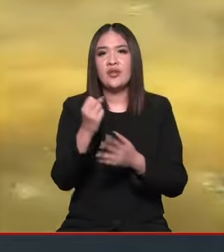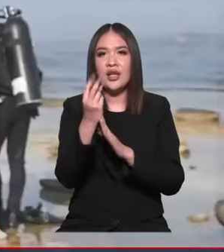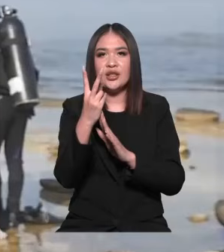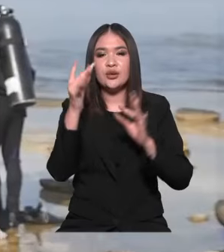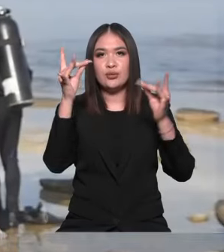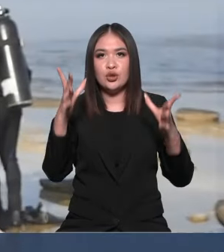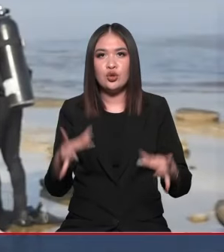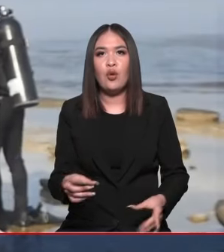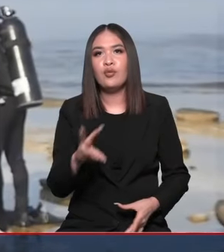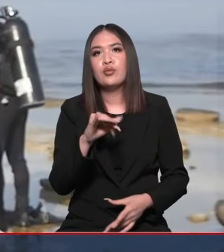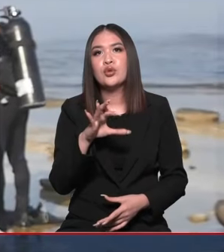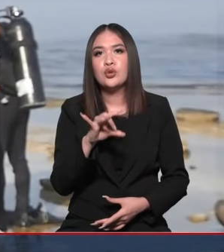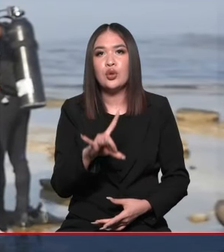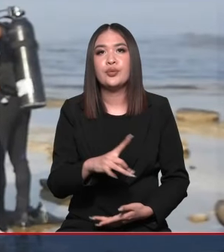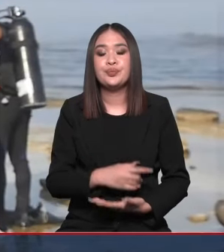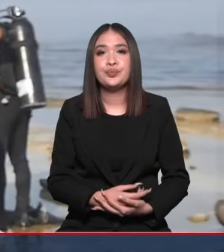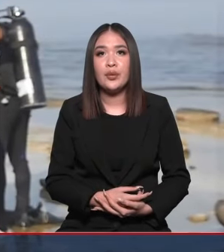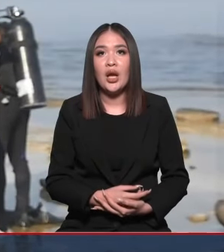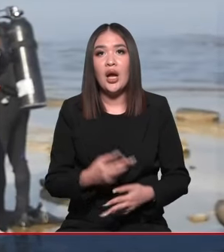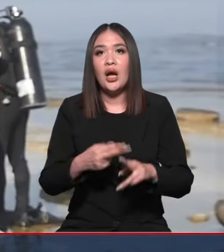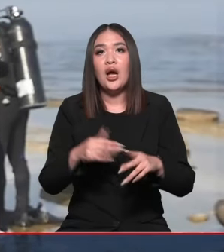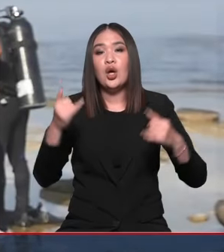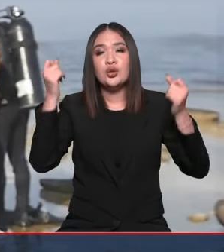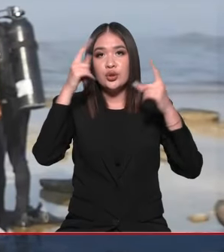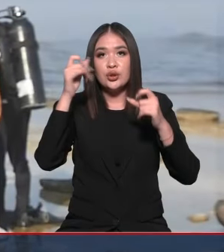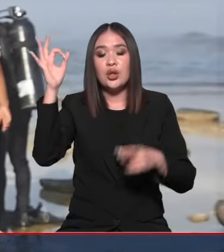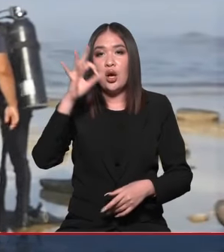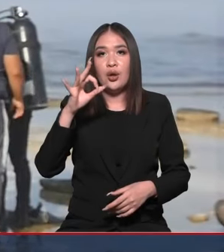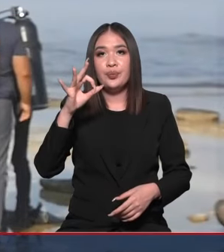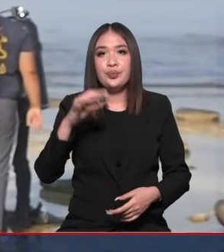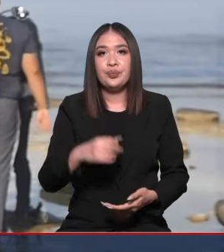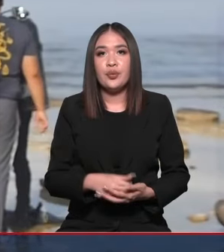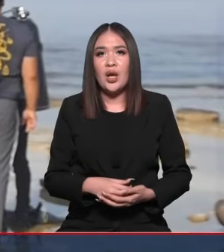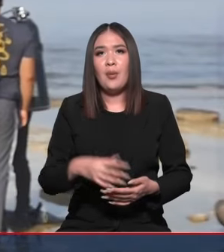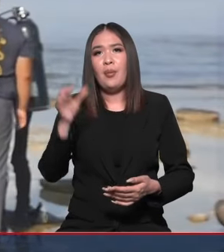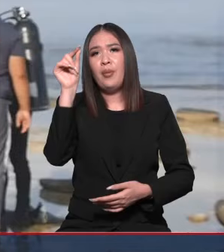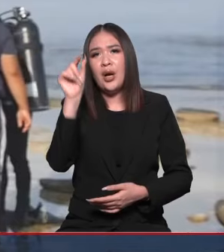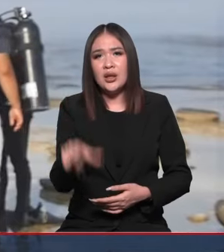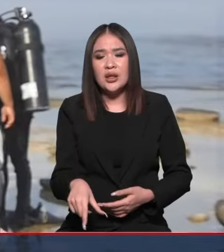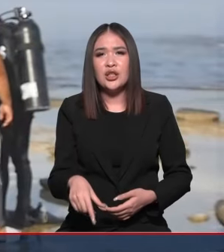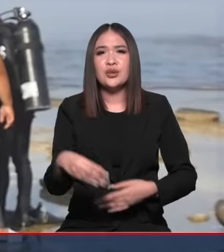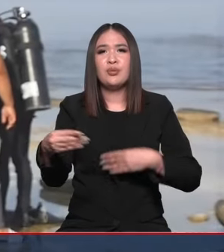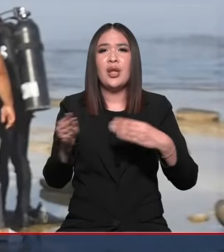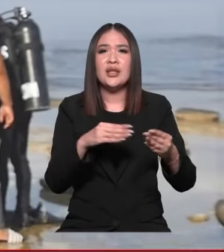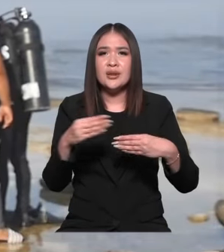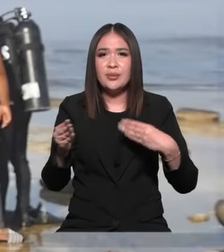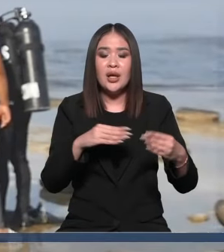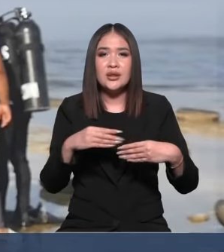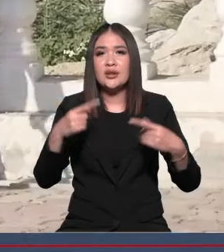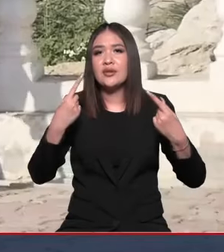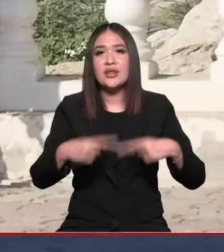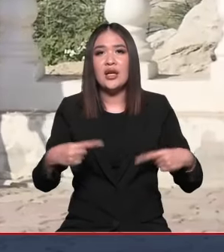мусора. На дне моря в основном обнаруживаются мусоры, это баклажки, пластмассы всякого